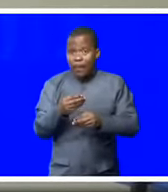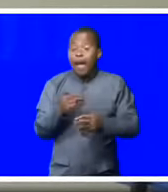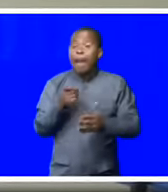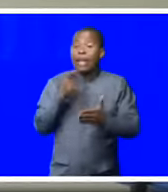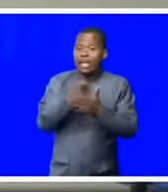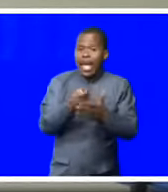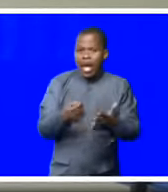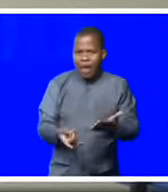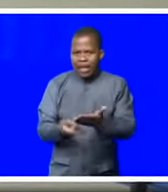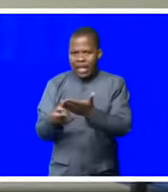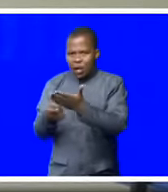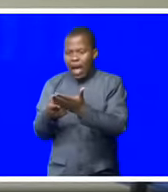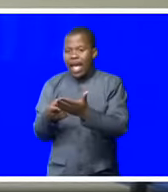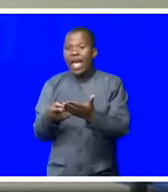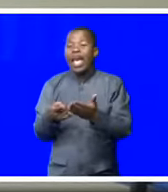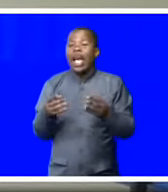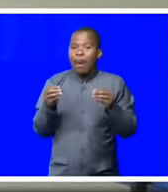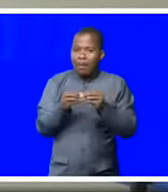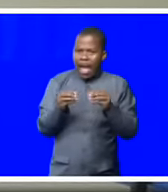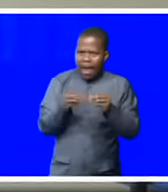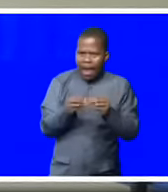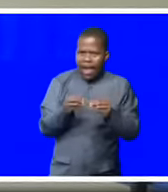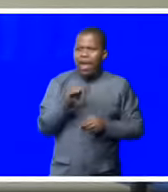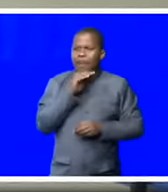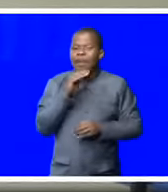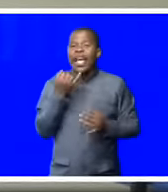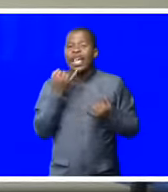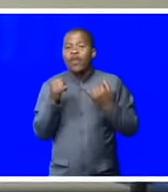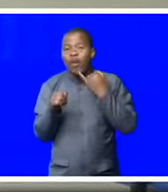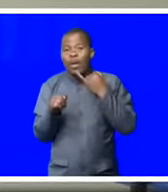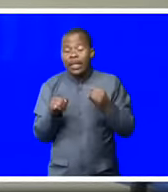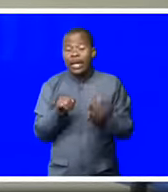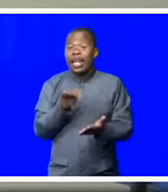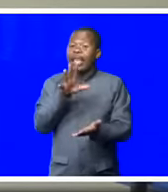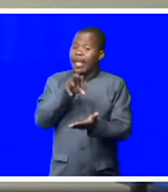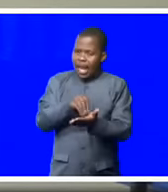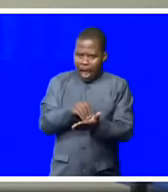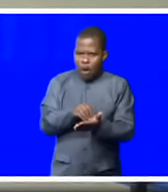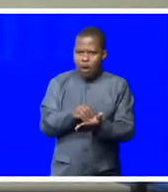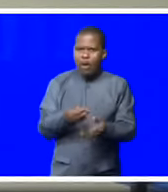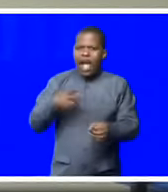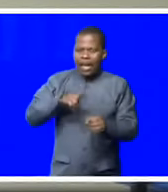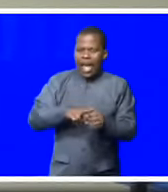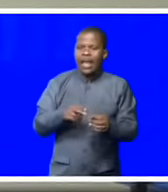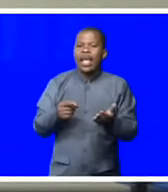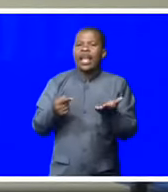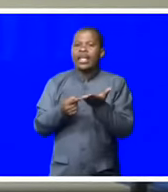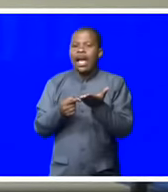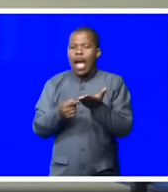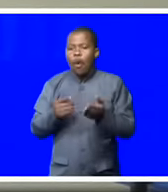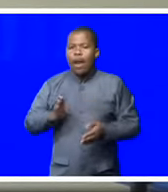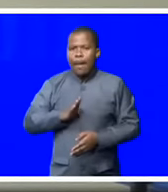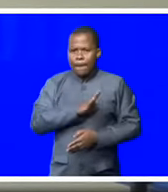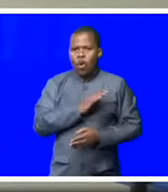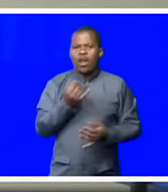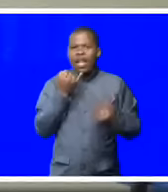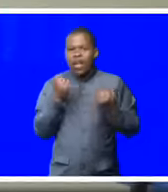futhi bawathenga ema loans of which emabhange anayo that